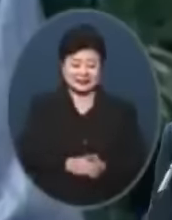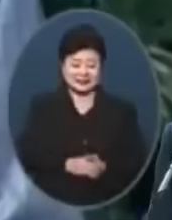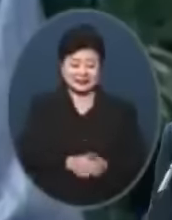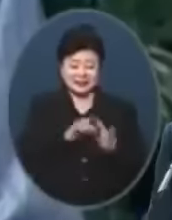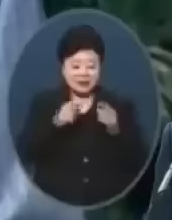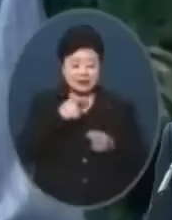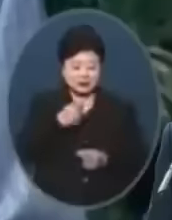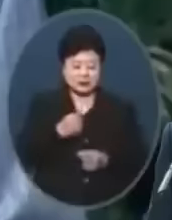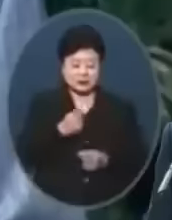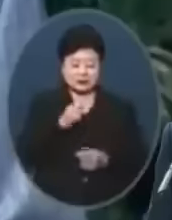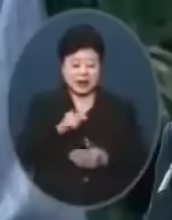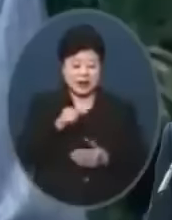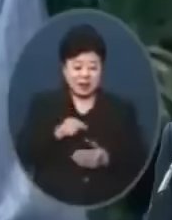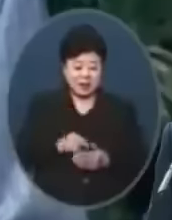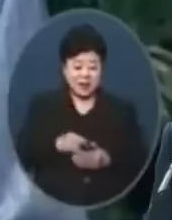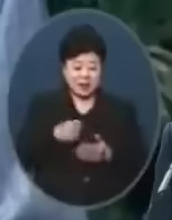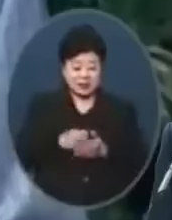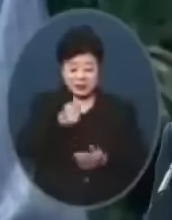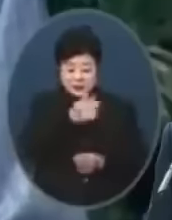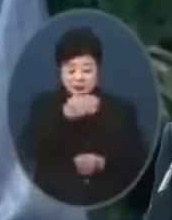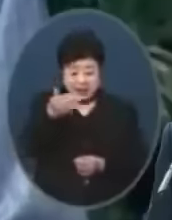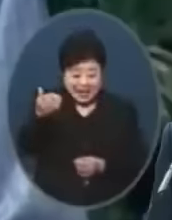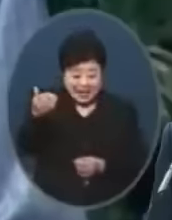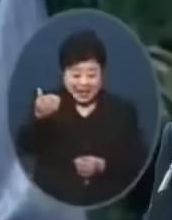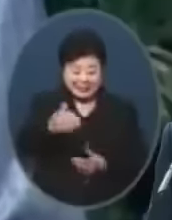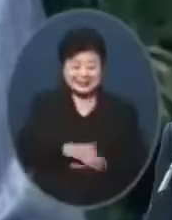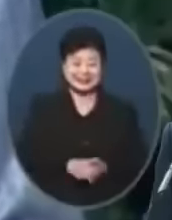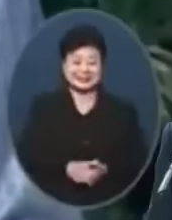살고 싶은 마음에 결심이 있지요.